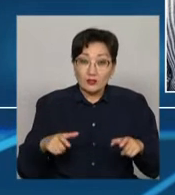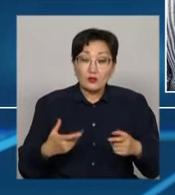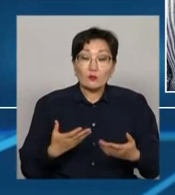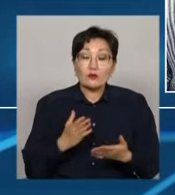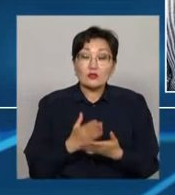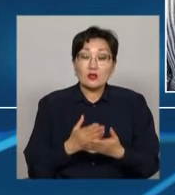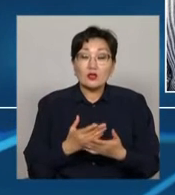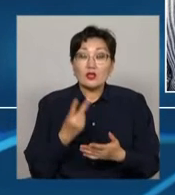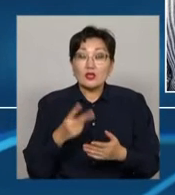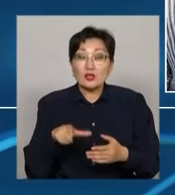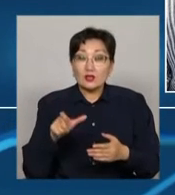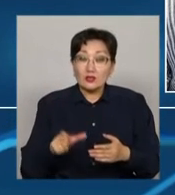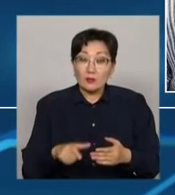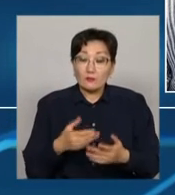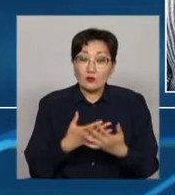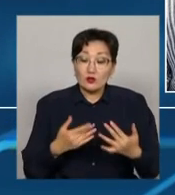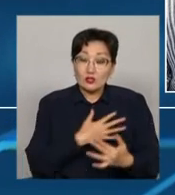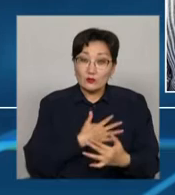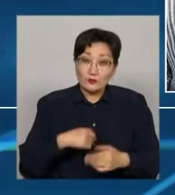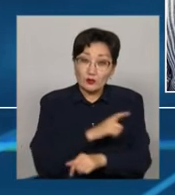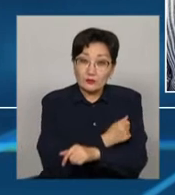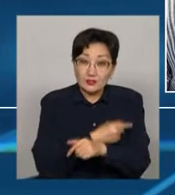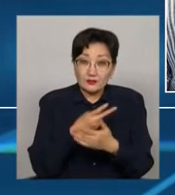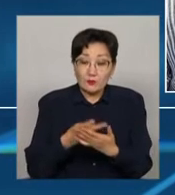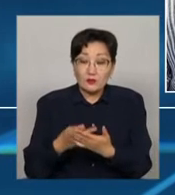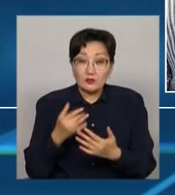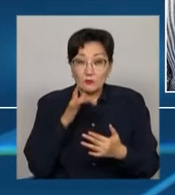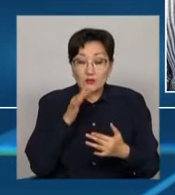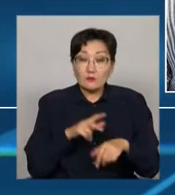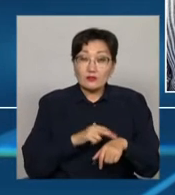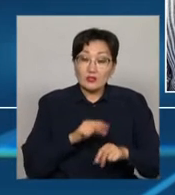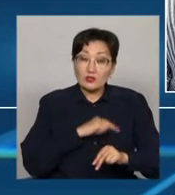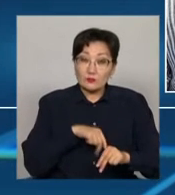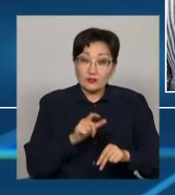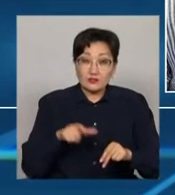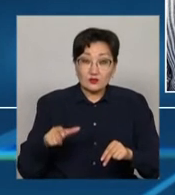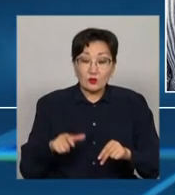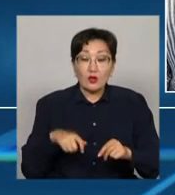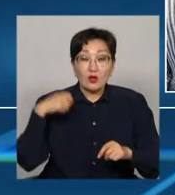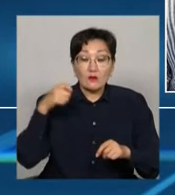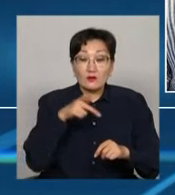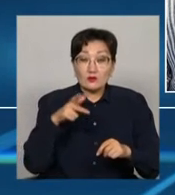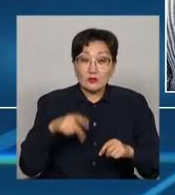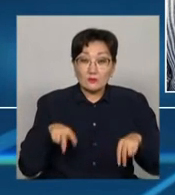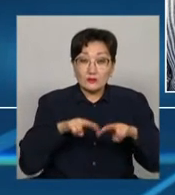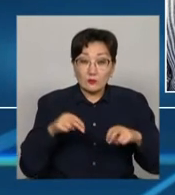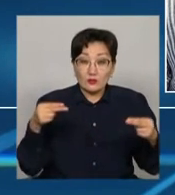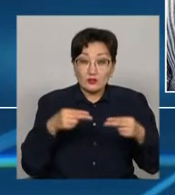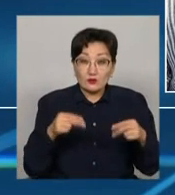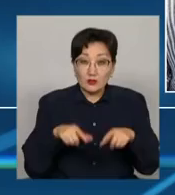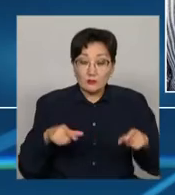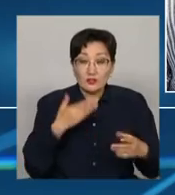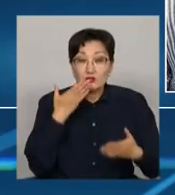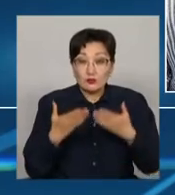2-і түрлі дене жарақаттарымен ауруханаға жеткізілді. Қазіргі уақытта полиция қызметкерлері видеоны тексеріп, куәгерлерден жауап алып